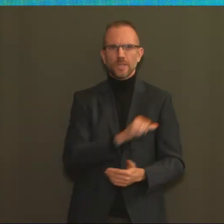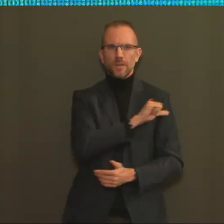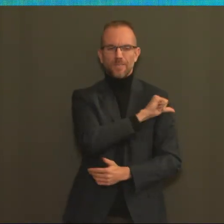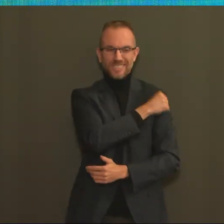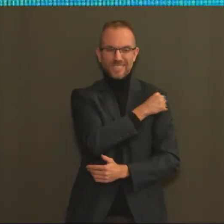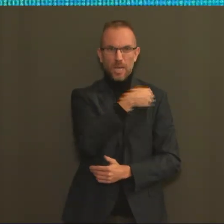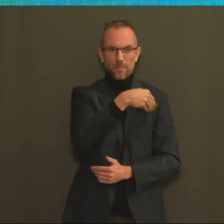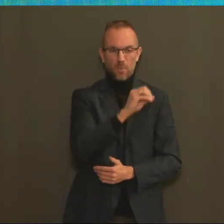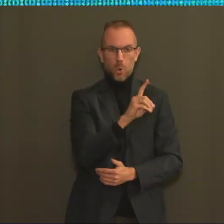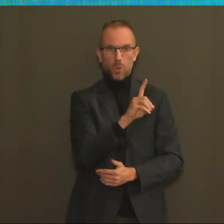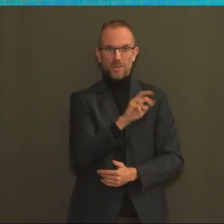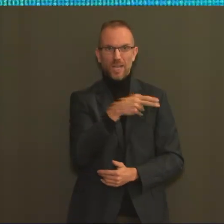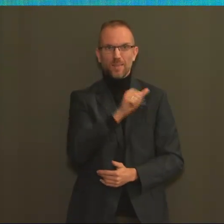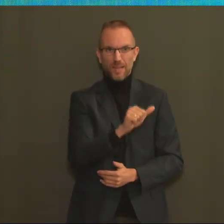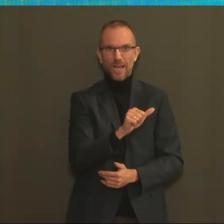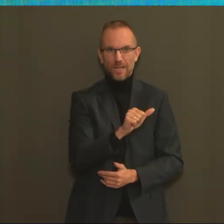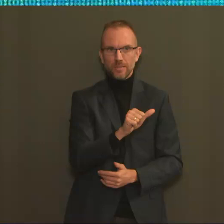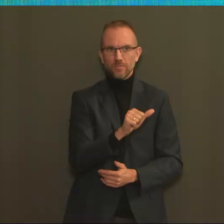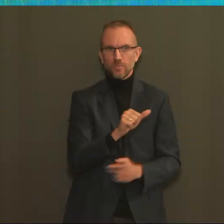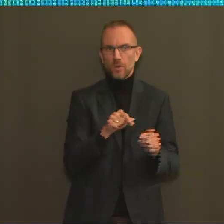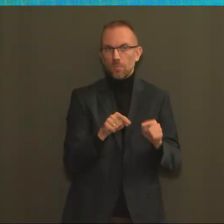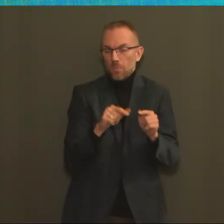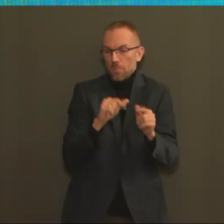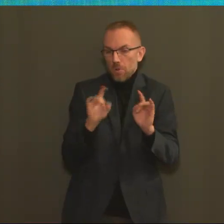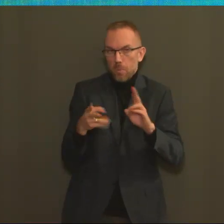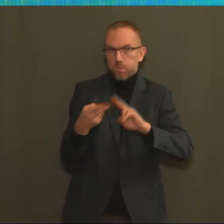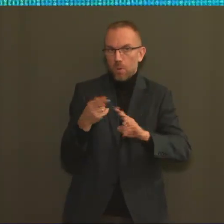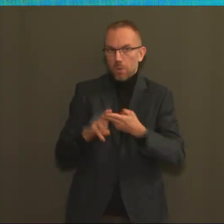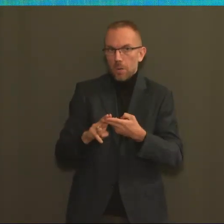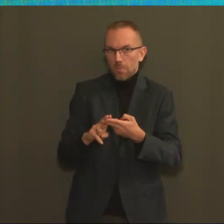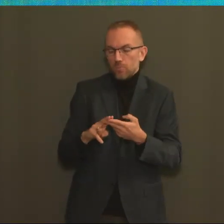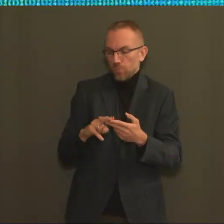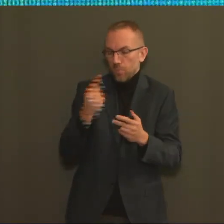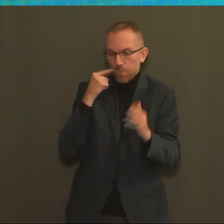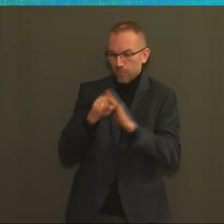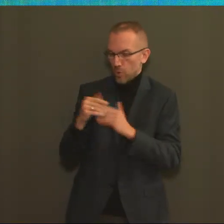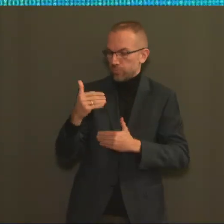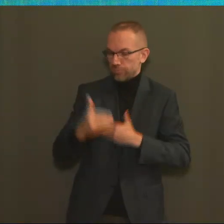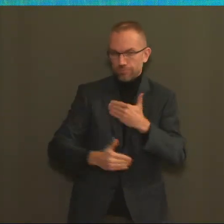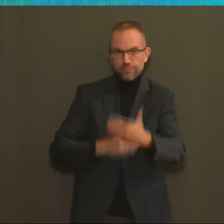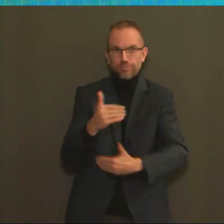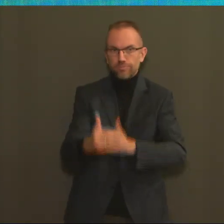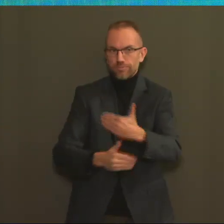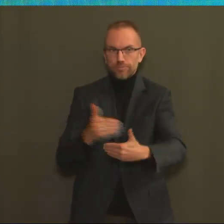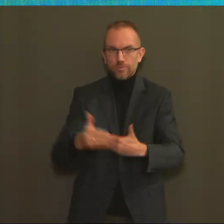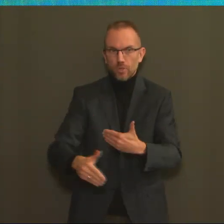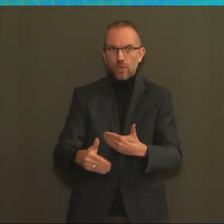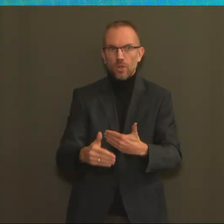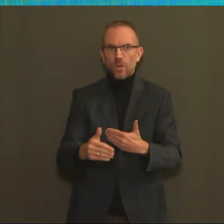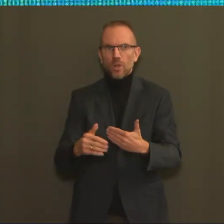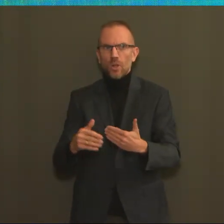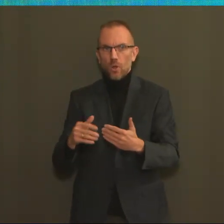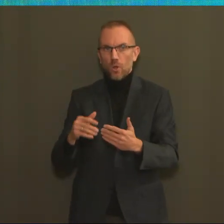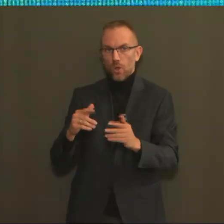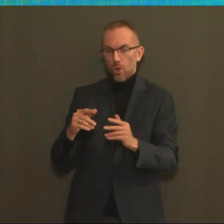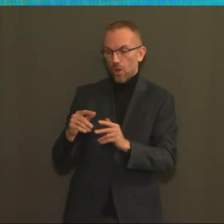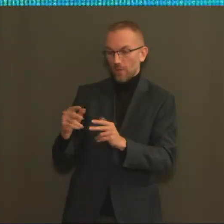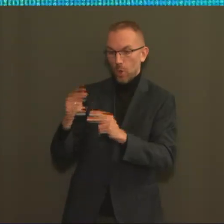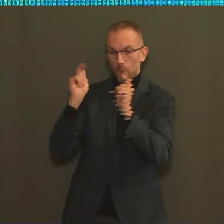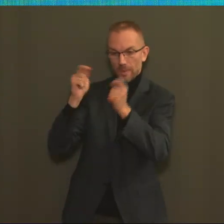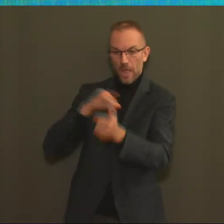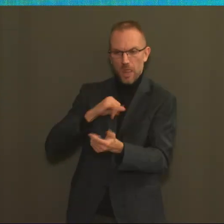sub probleem in is op het oog had minus stroom to live actie délivré toilet prochaine